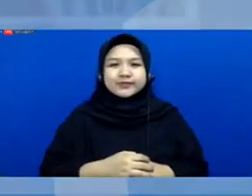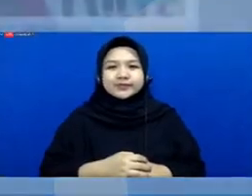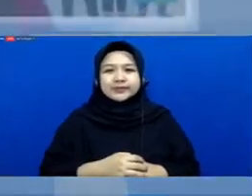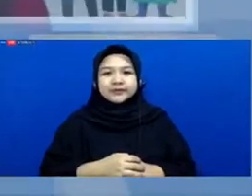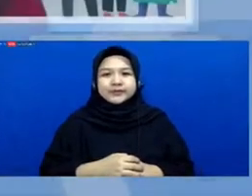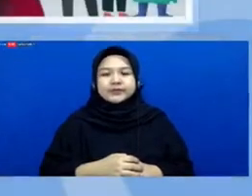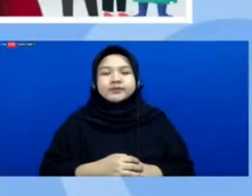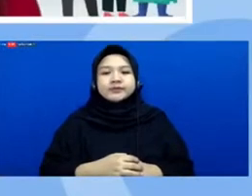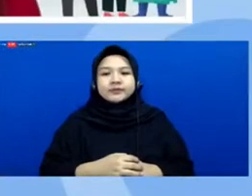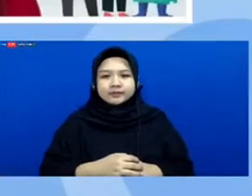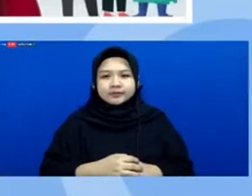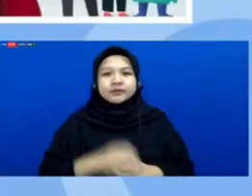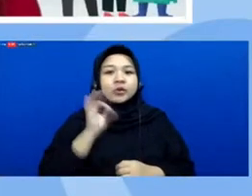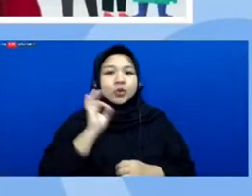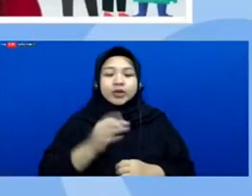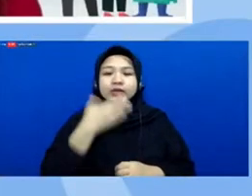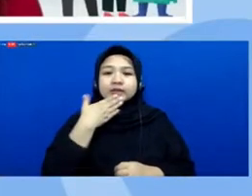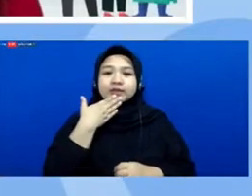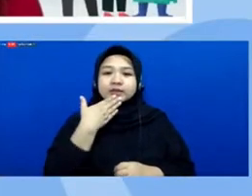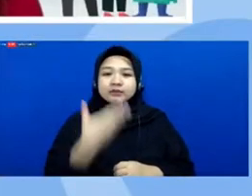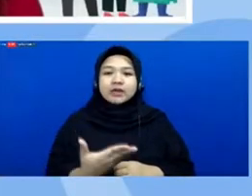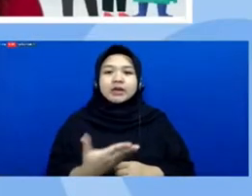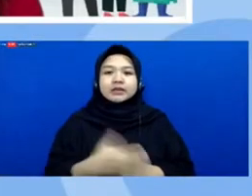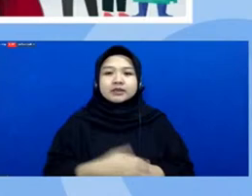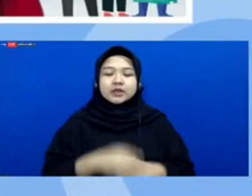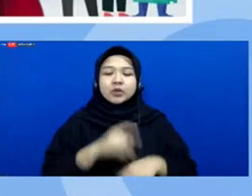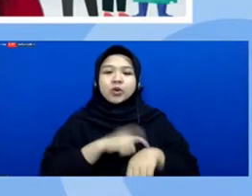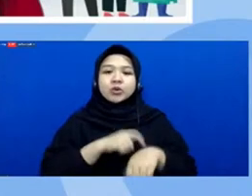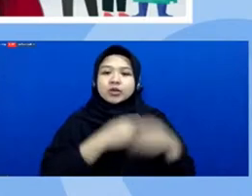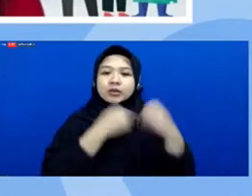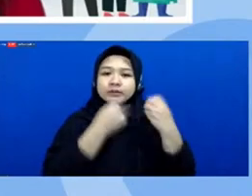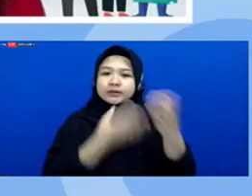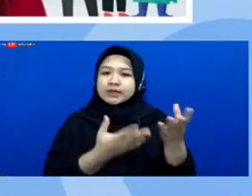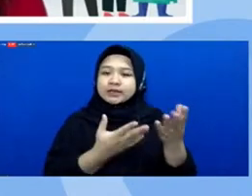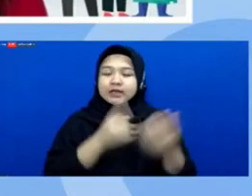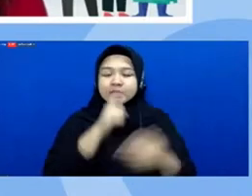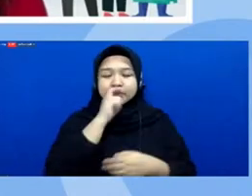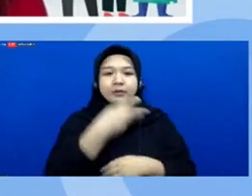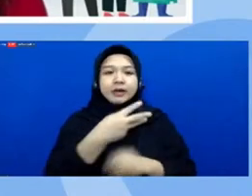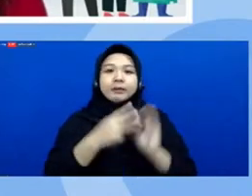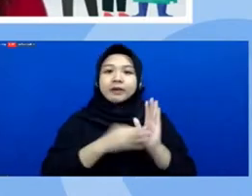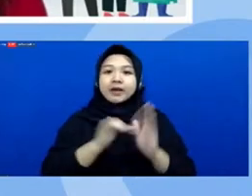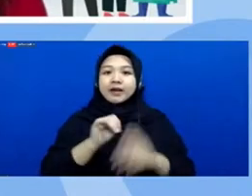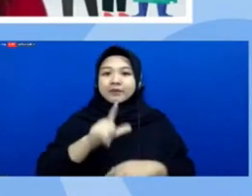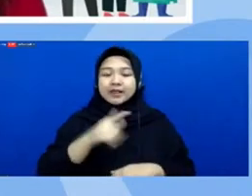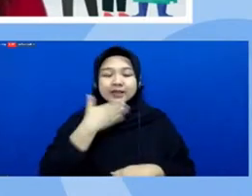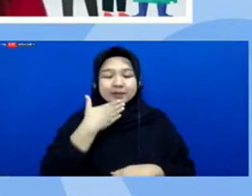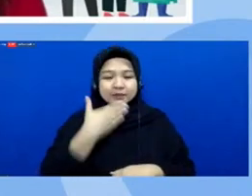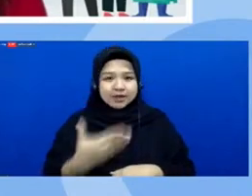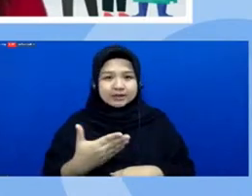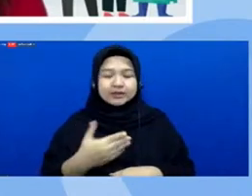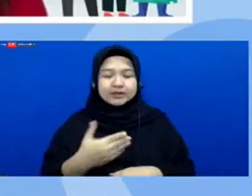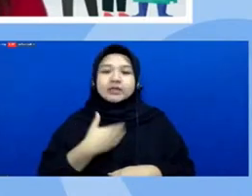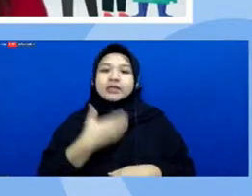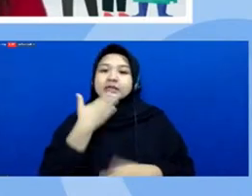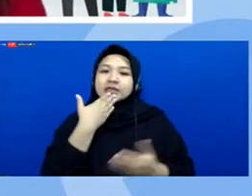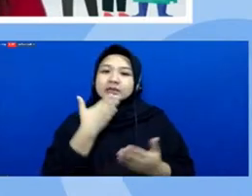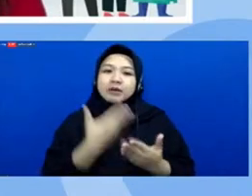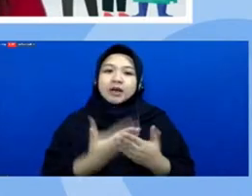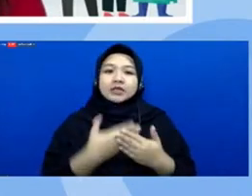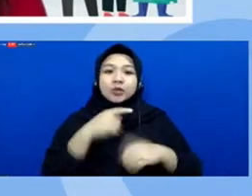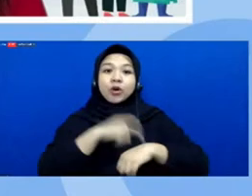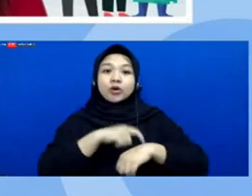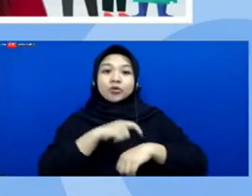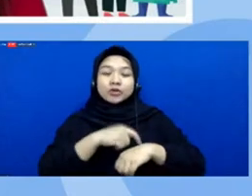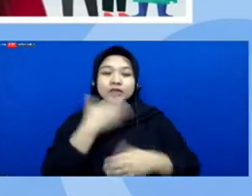Oke. Baik, terima kasih sekali lagi untuk waktu dan juga penjelasannya, Bapak Emil Dadak. Terima kasih. Sekali lagi kami ucapkan terima kasih waktunya dan